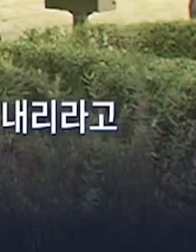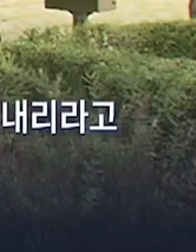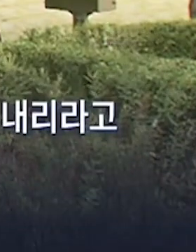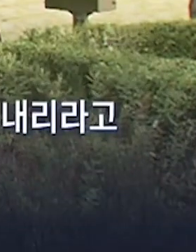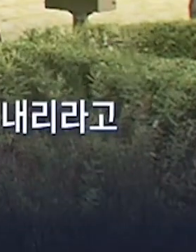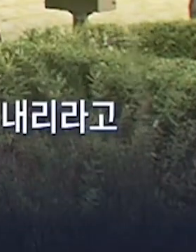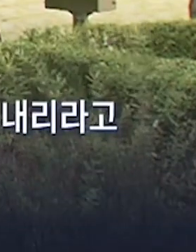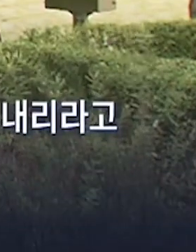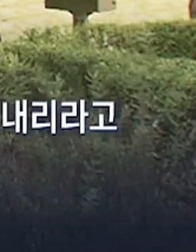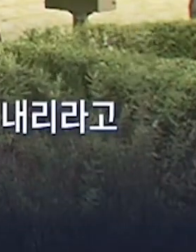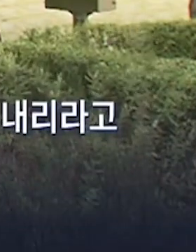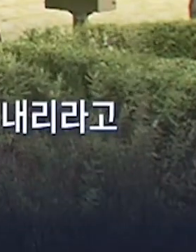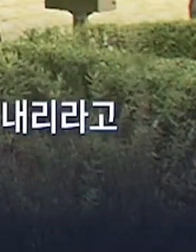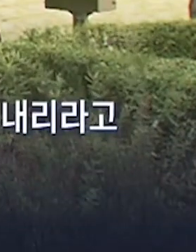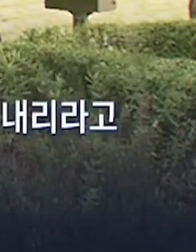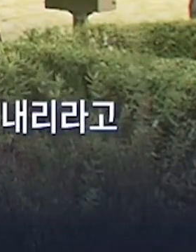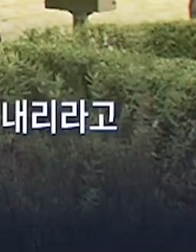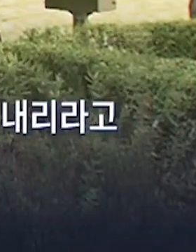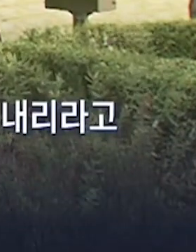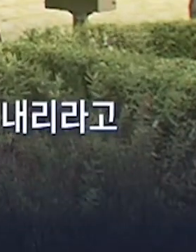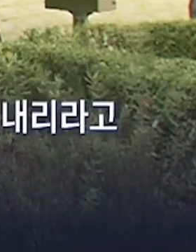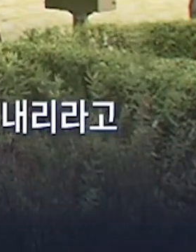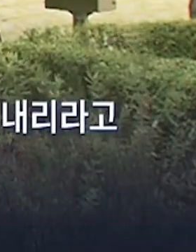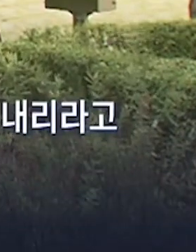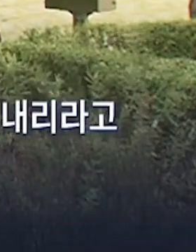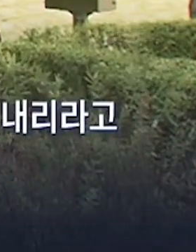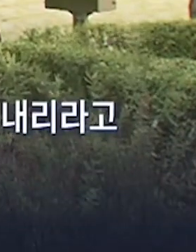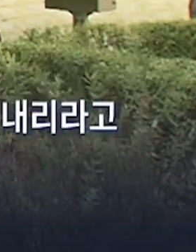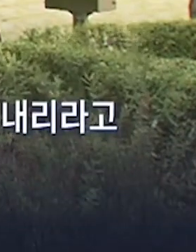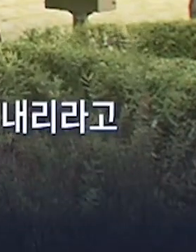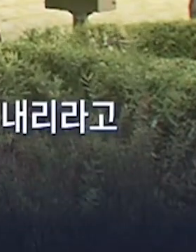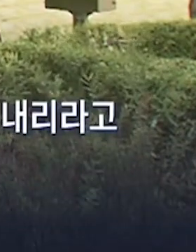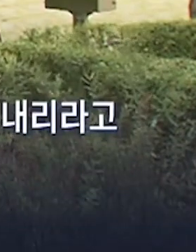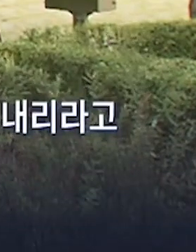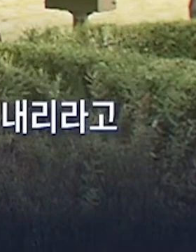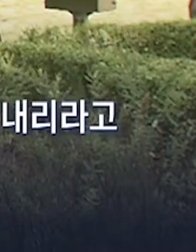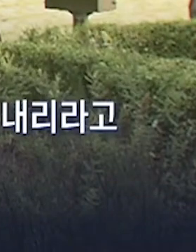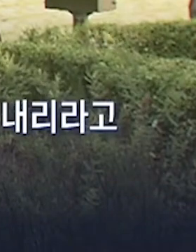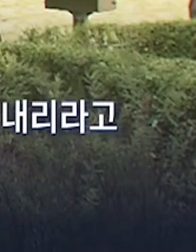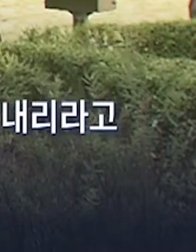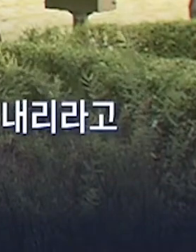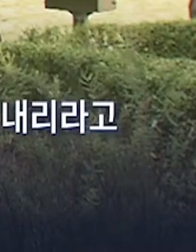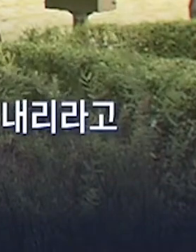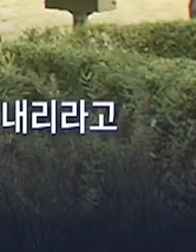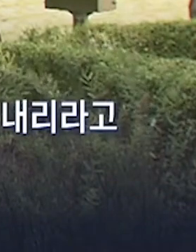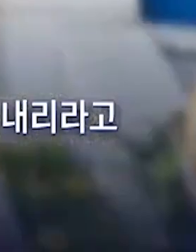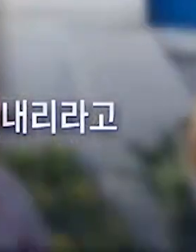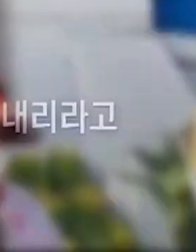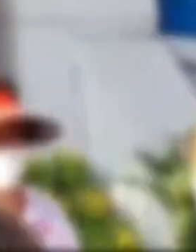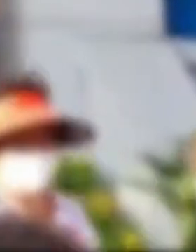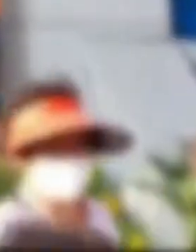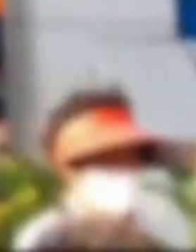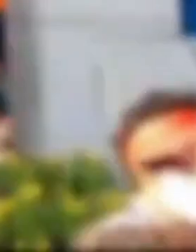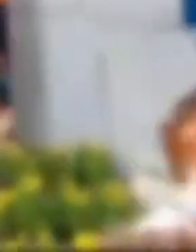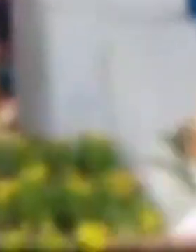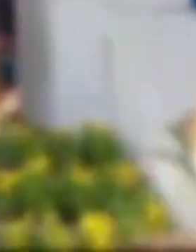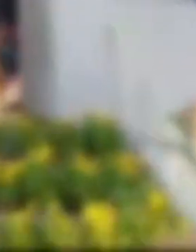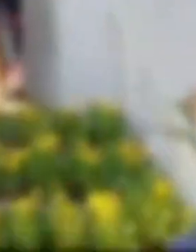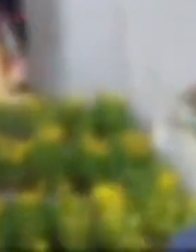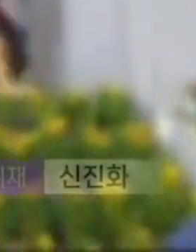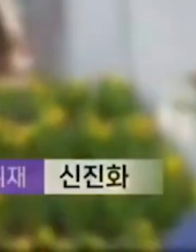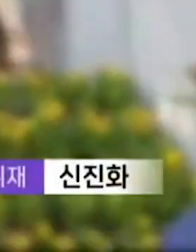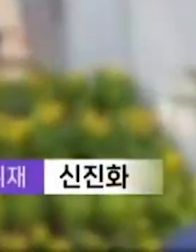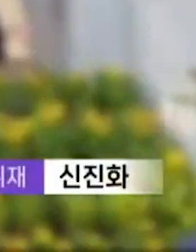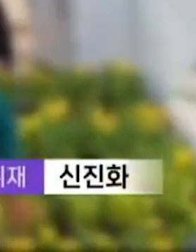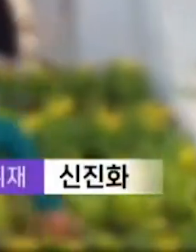함께 모아서 거기서 결정을 내리라고. 그러면 거기에 따라서 우리는 대응을 하겠다. 이렇게 얘기를 했습니다. 수년 동안